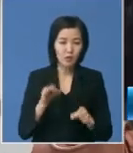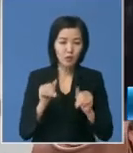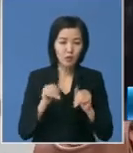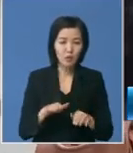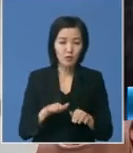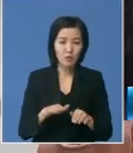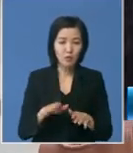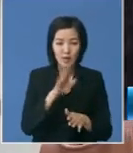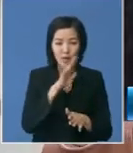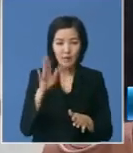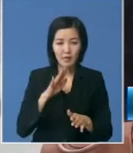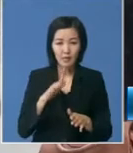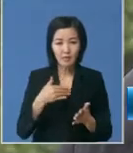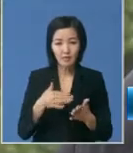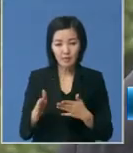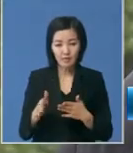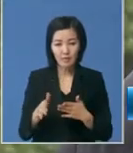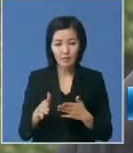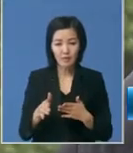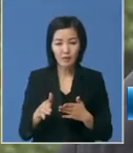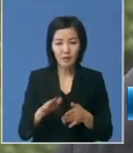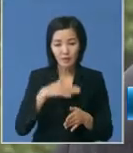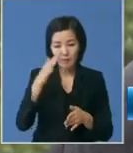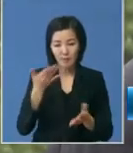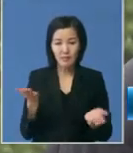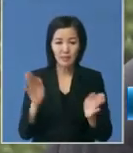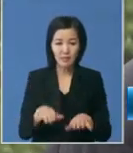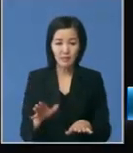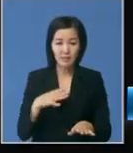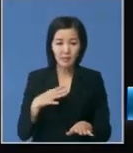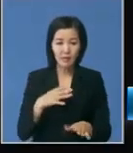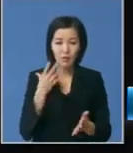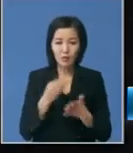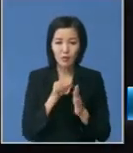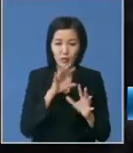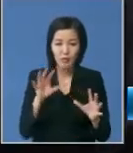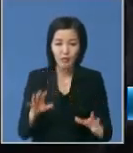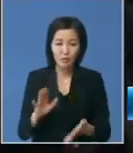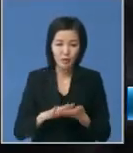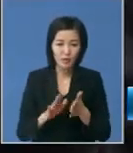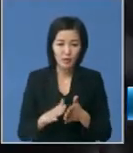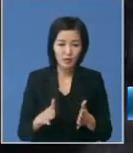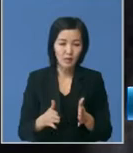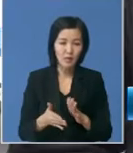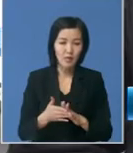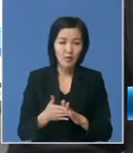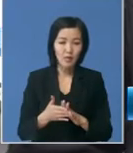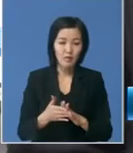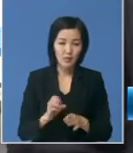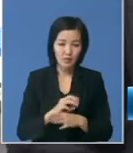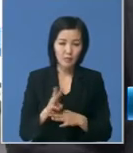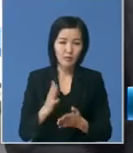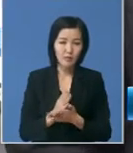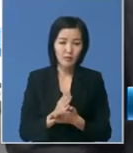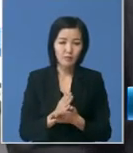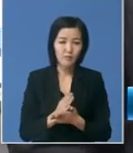балаларынан бас тартып, әкесіне тастап кеткен. Осы уақыт аралығында ол балаларын өз қарауын алып, барлық жағдайын жасауға тырысып жүр. Өзім жалғызмын,